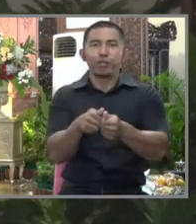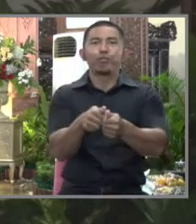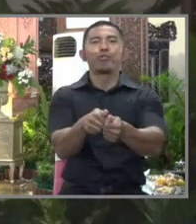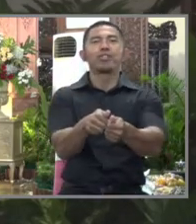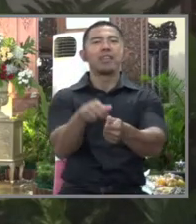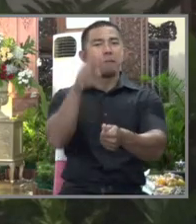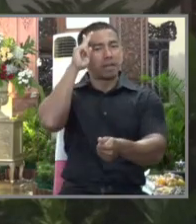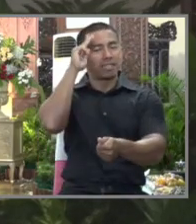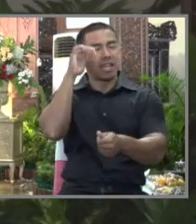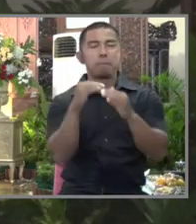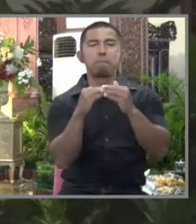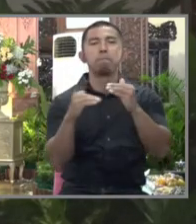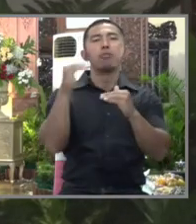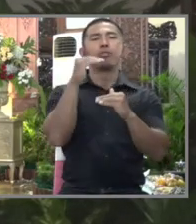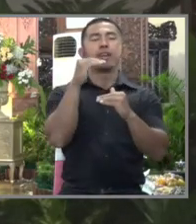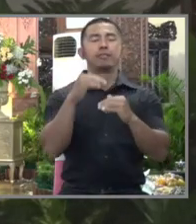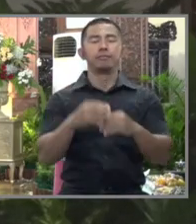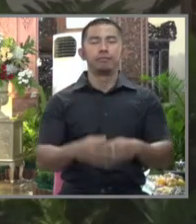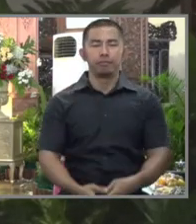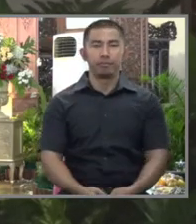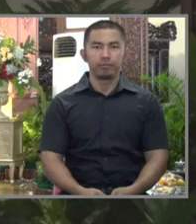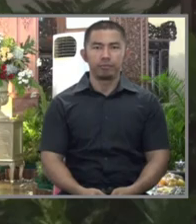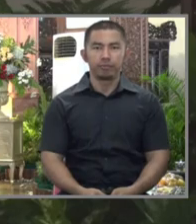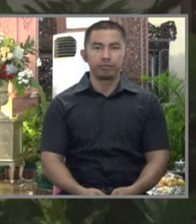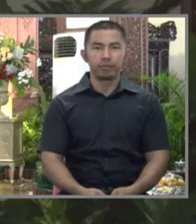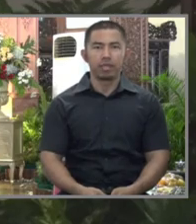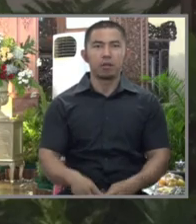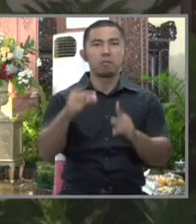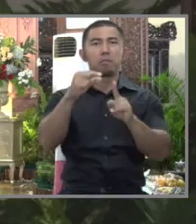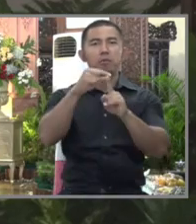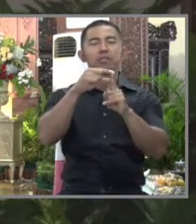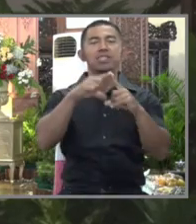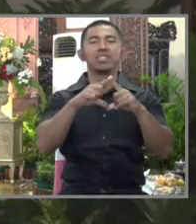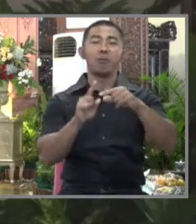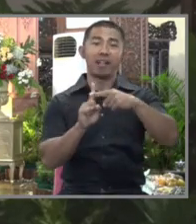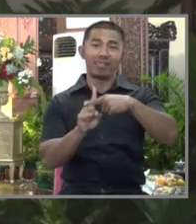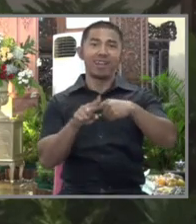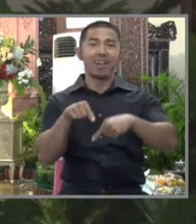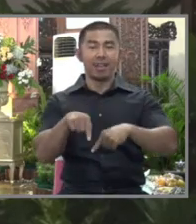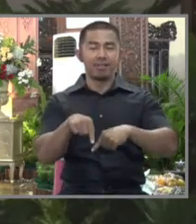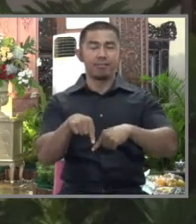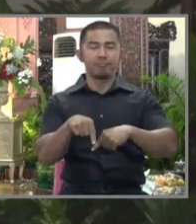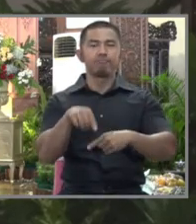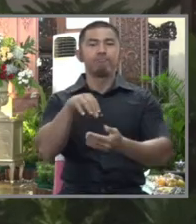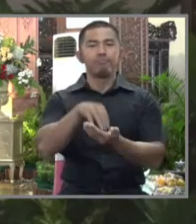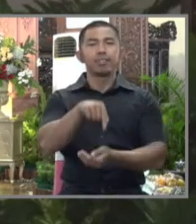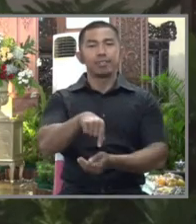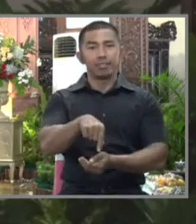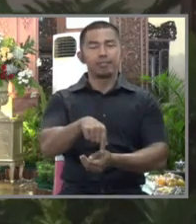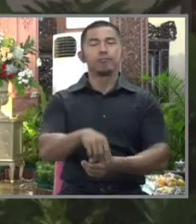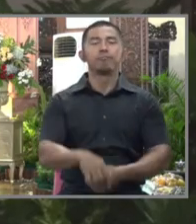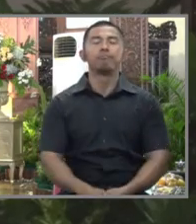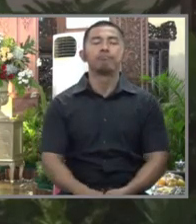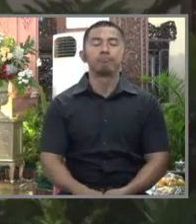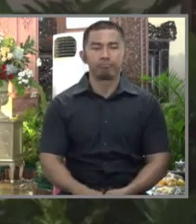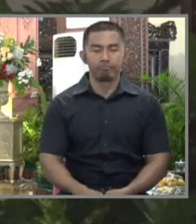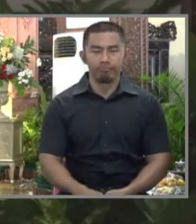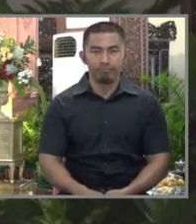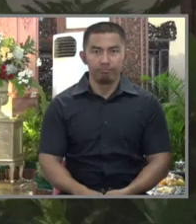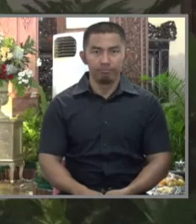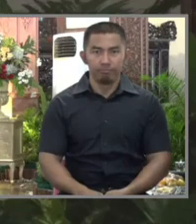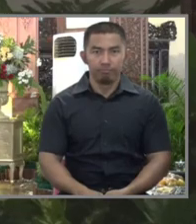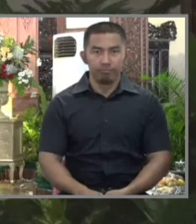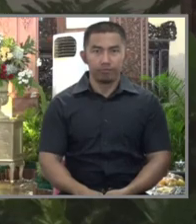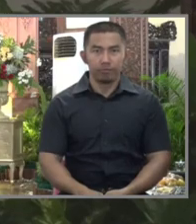perencanaan pembangunan di Provinsi Jawa Tengah di wilayah Wanarakuti dan